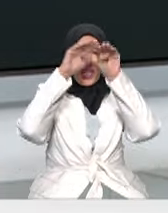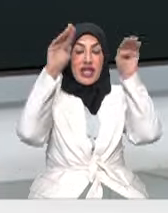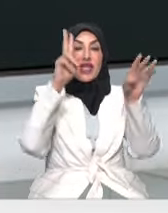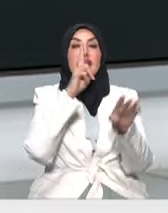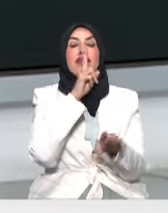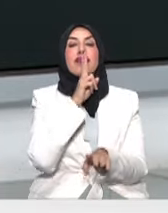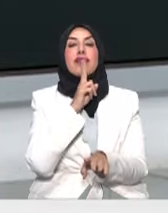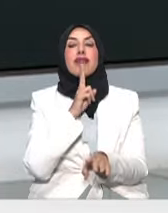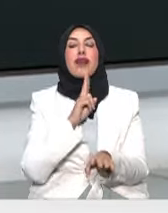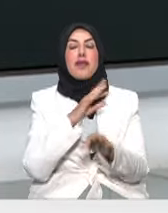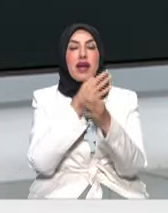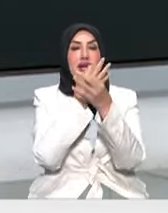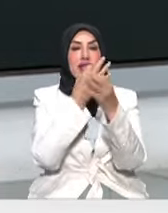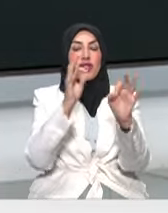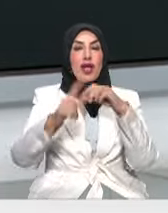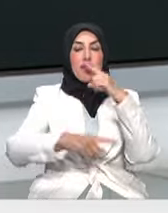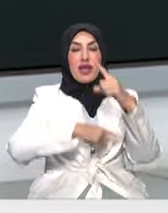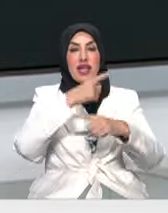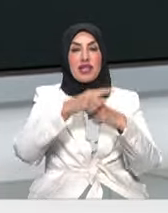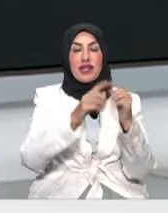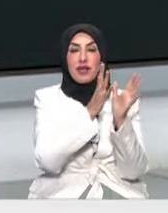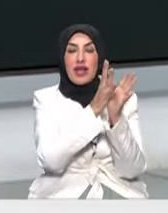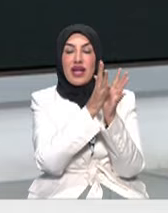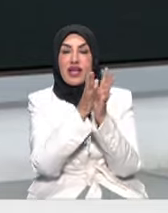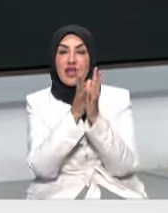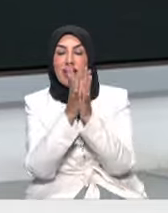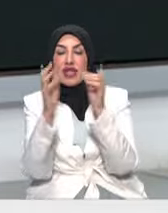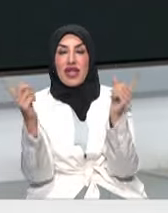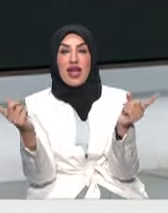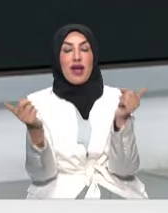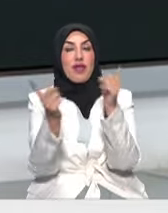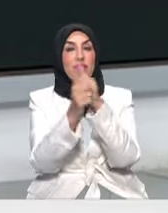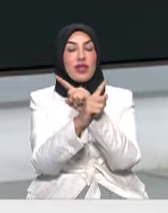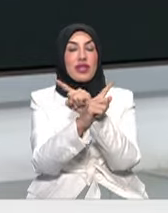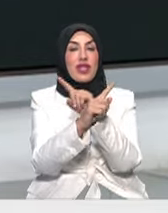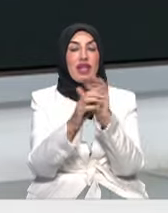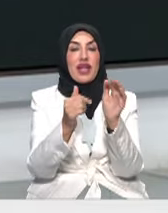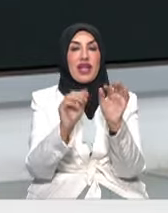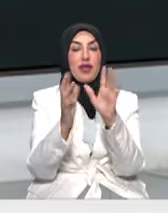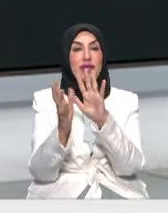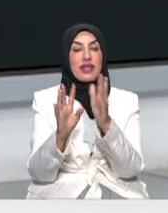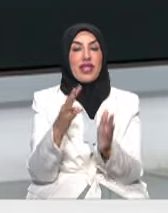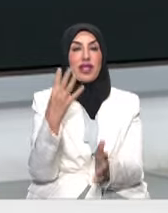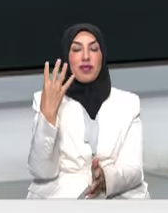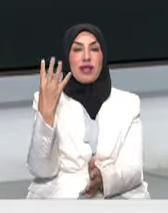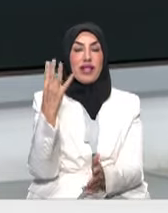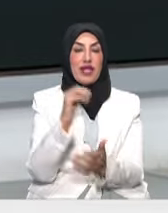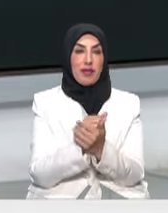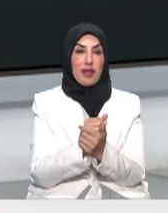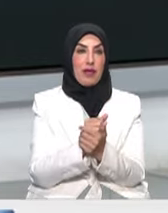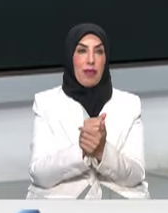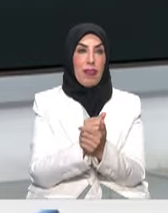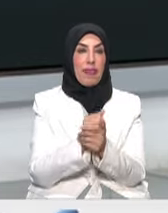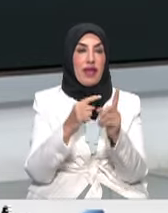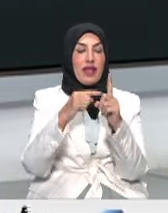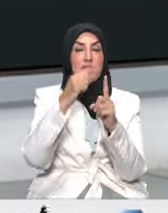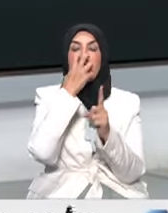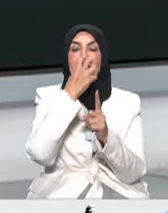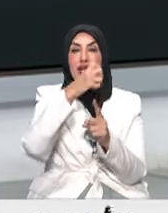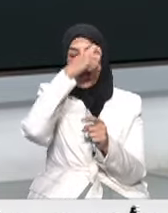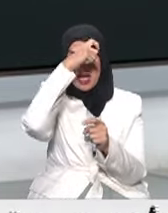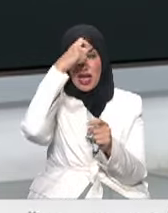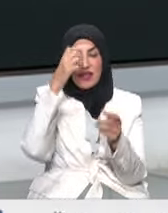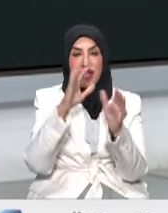عام، استمرار في الرياح المتقلبة الاتجاه خفيفة السرعة 4 كيلومتر في الساعة. درجة الحرارة الحالية في مدينة